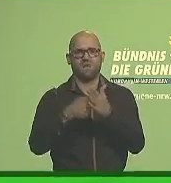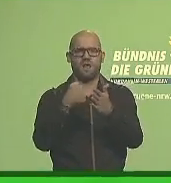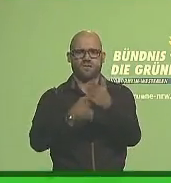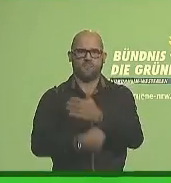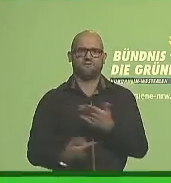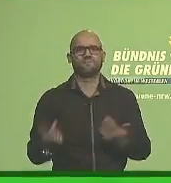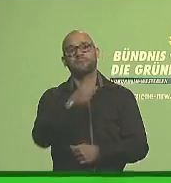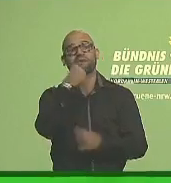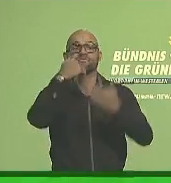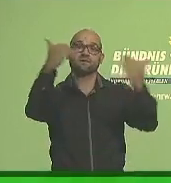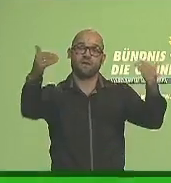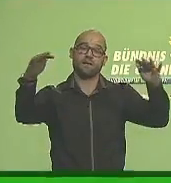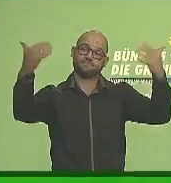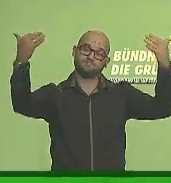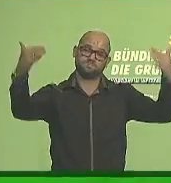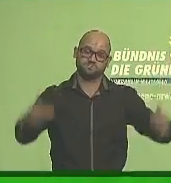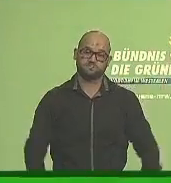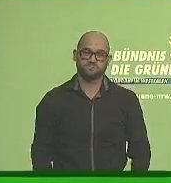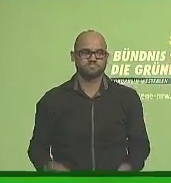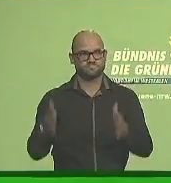Dank.